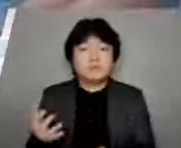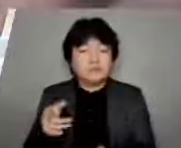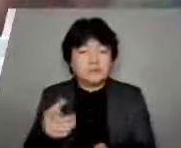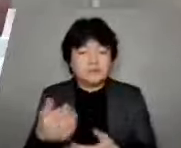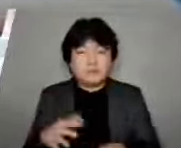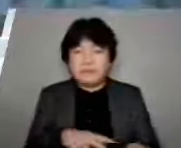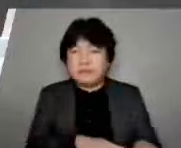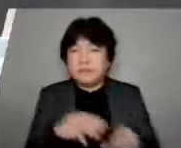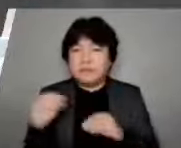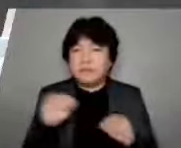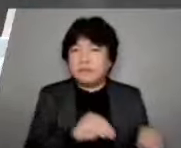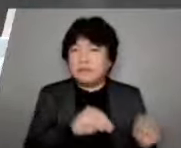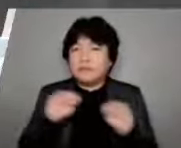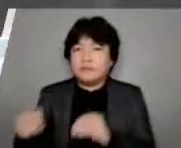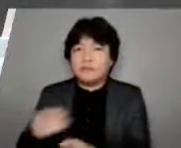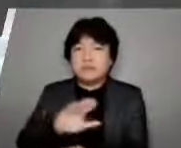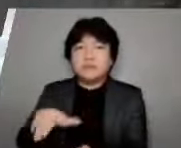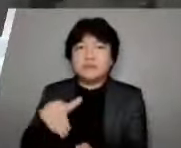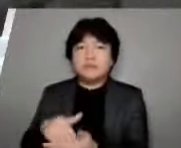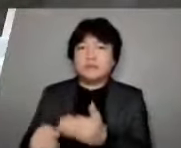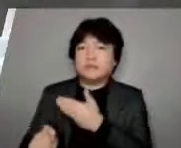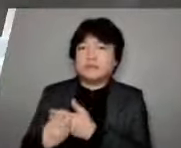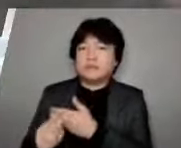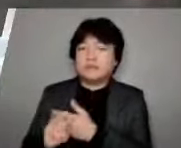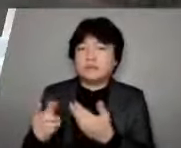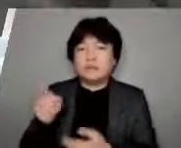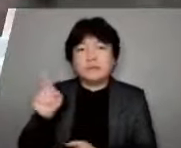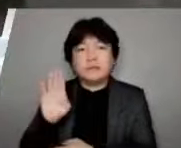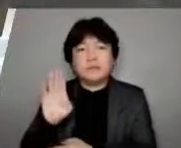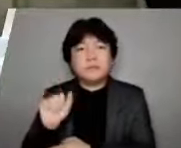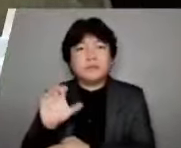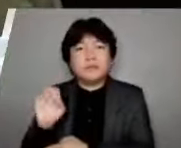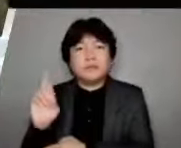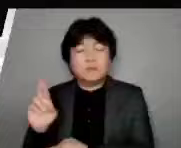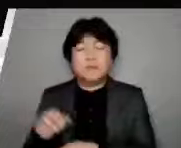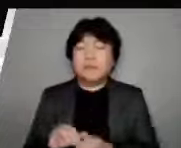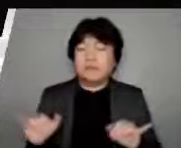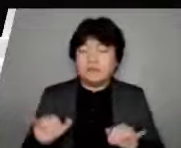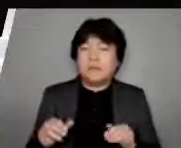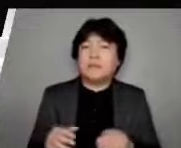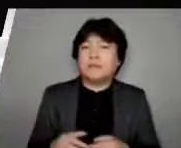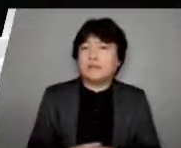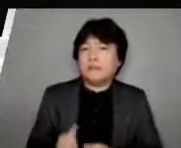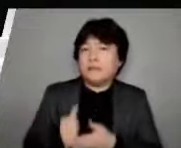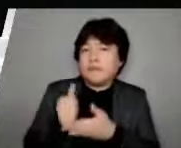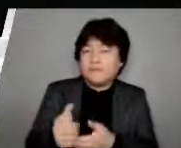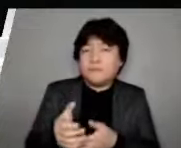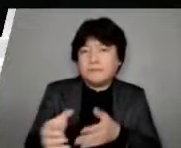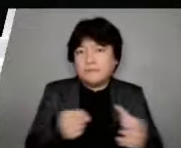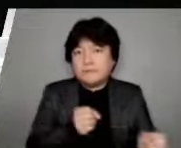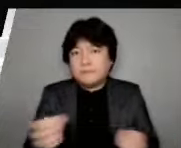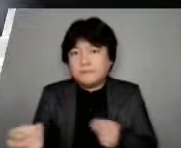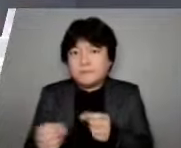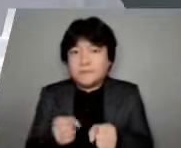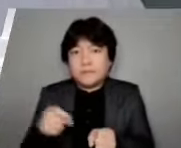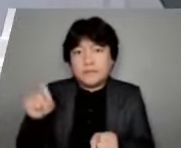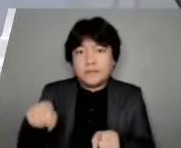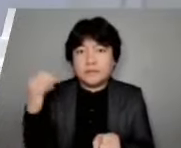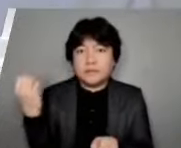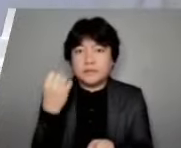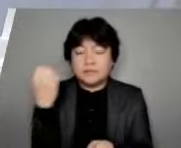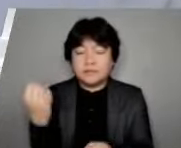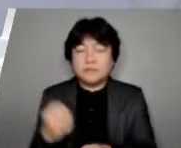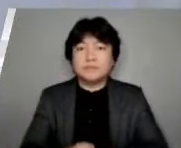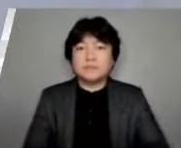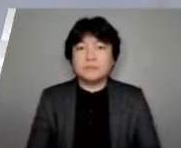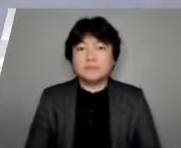sa Bacoor, habang patuloy naman ang deployment ng mga volunteer rescue units para maglikas sa mga residenteng mangangailangan ng tulong. I-declare